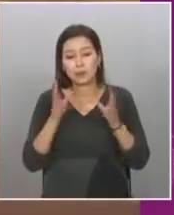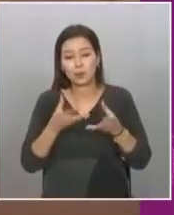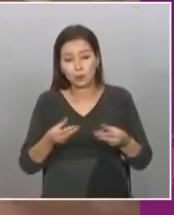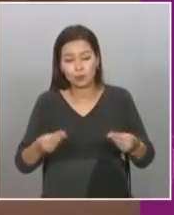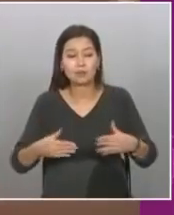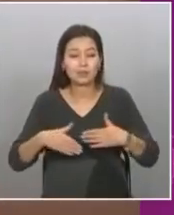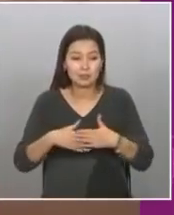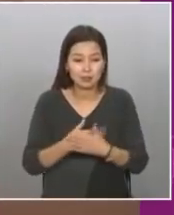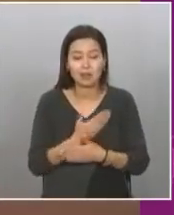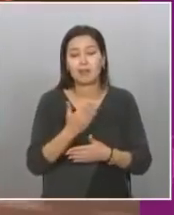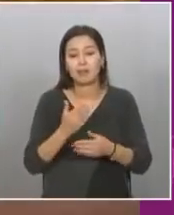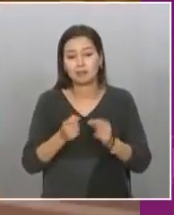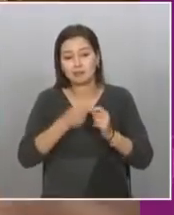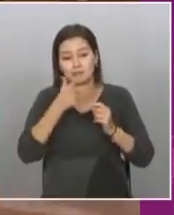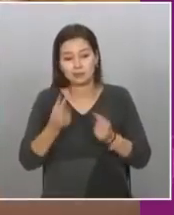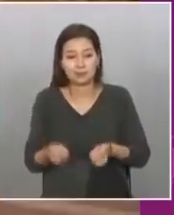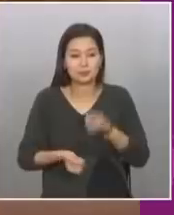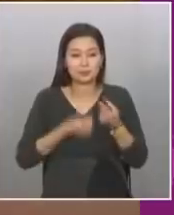жапырақтар пайда болу үшін жұмсайды.